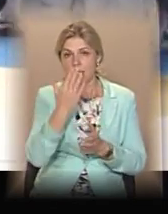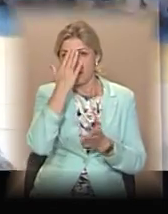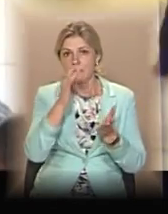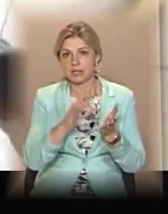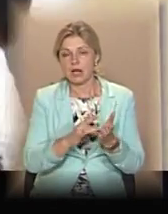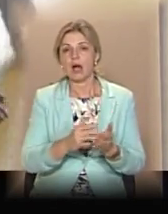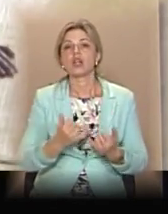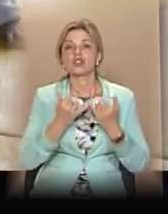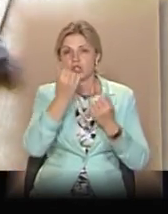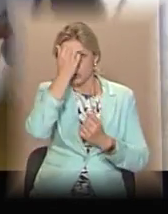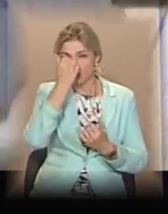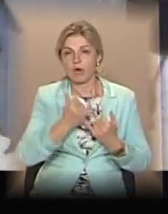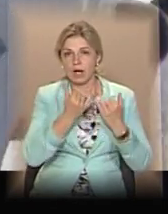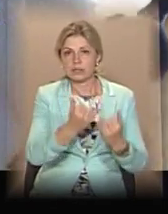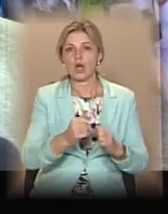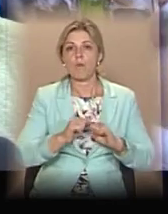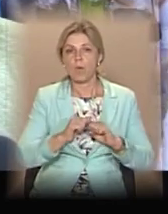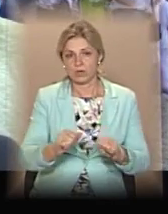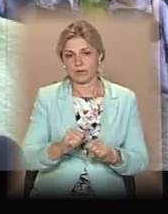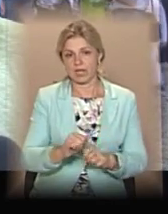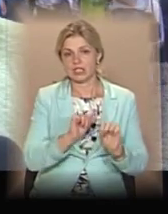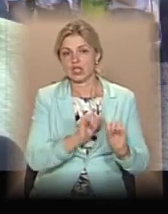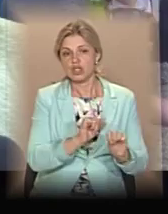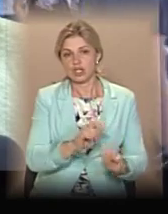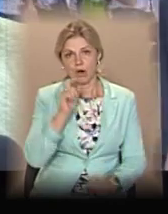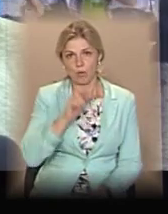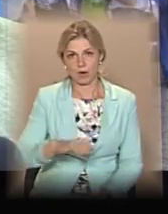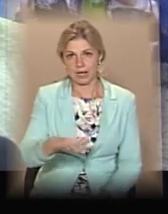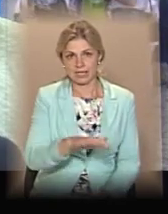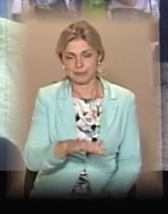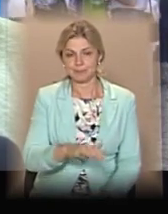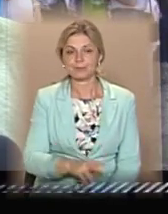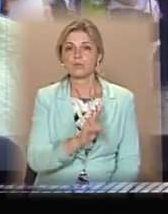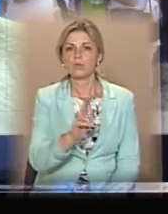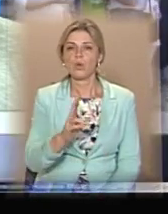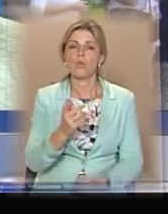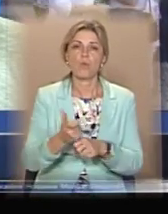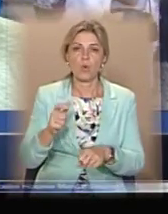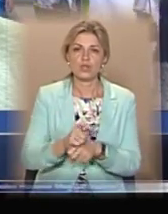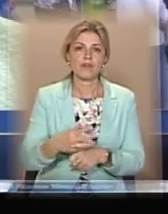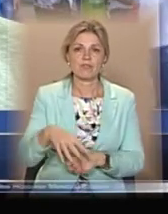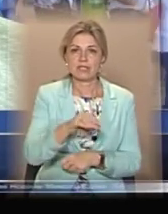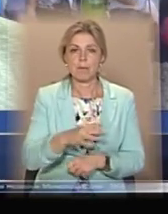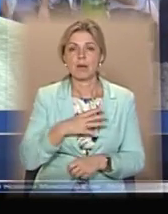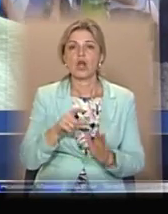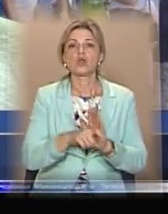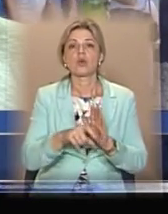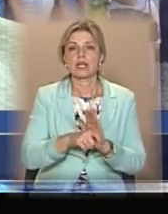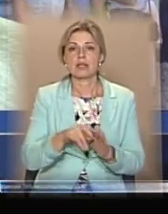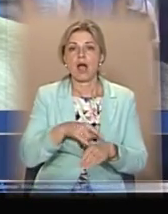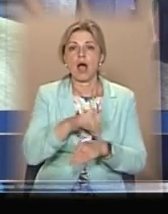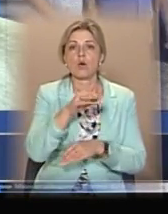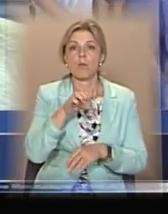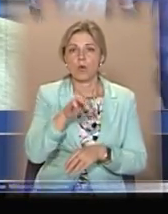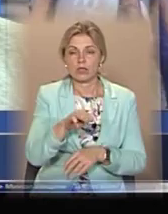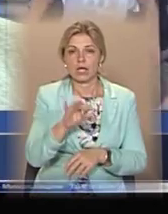вшанувати подвиги захисників України. Які більше всіх були в Донецькому аеропорту і